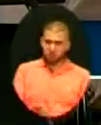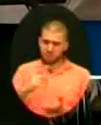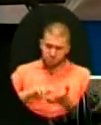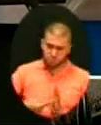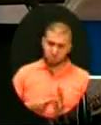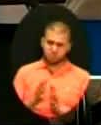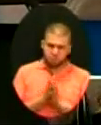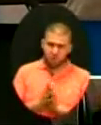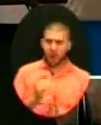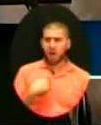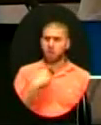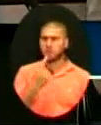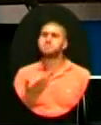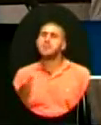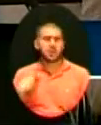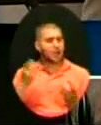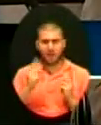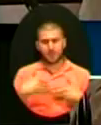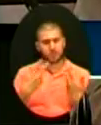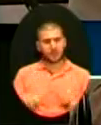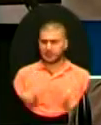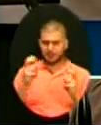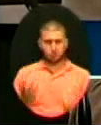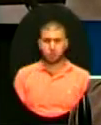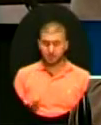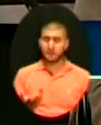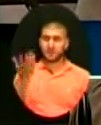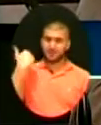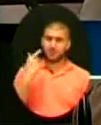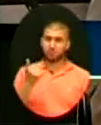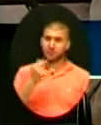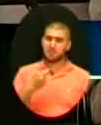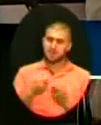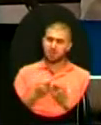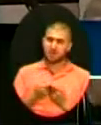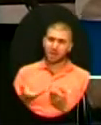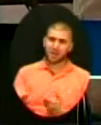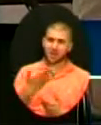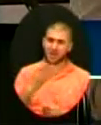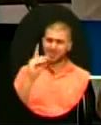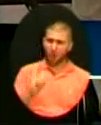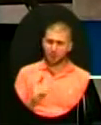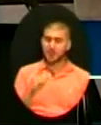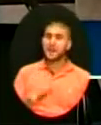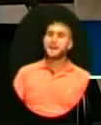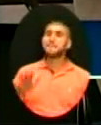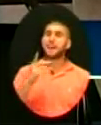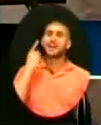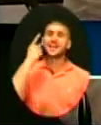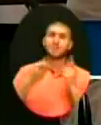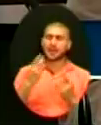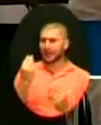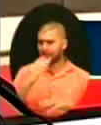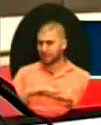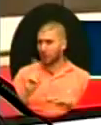אתה אומר, אני מוכרח לתת להם הזדמנות. עכשיו בשל הדרום. על המערכת הזאת היא לא רק... רגע, אבל עוד לפני